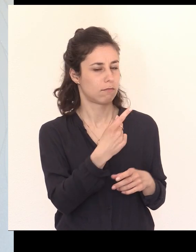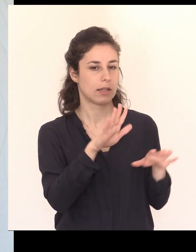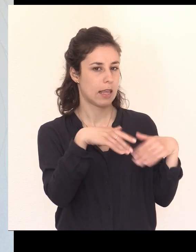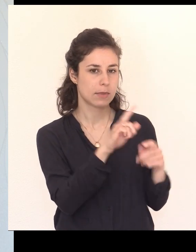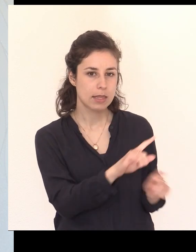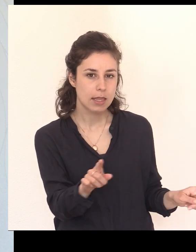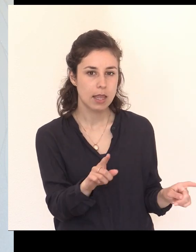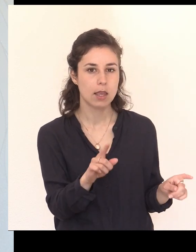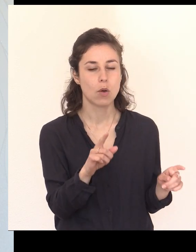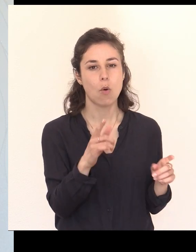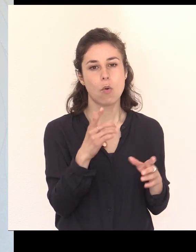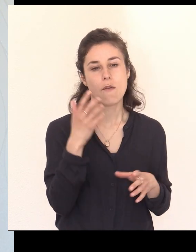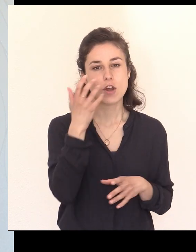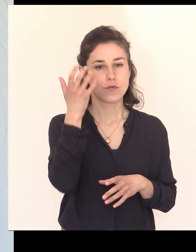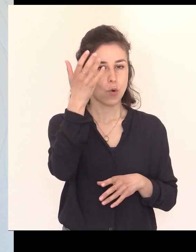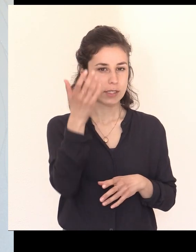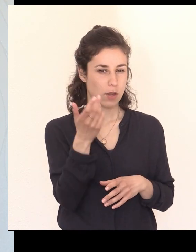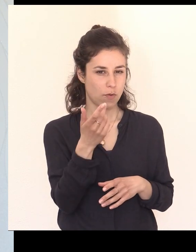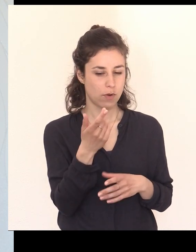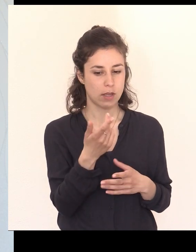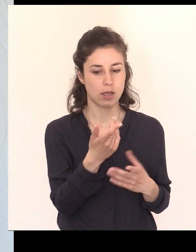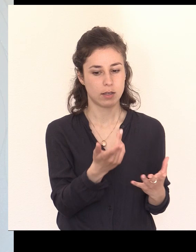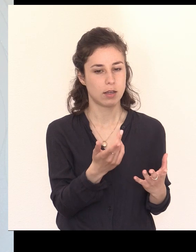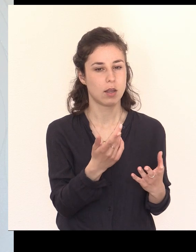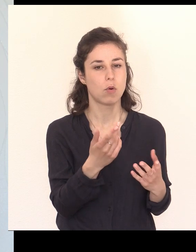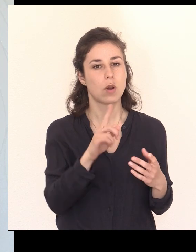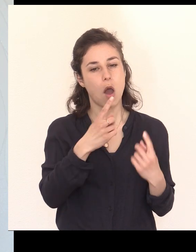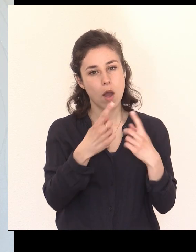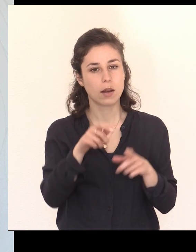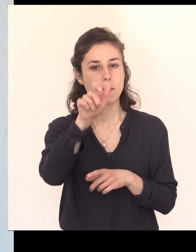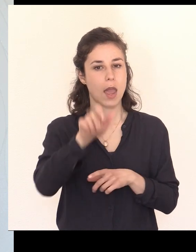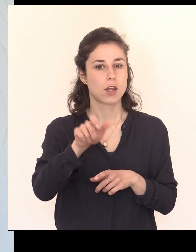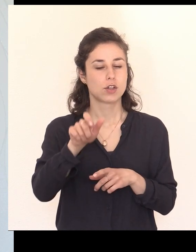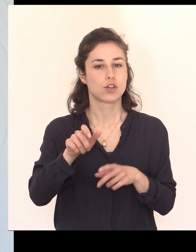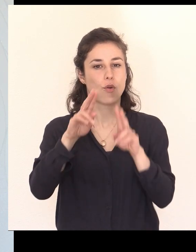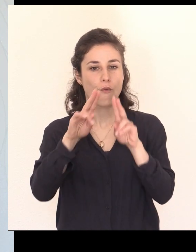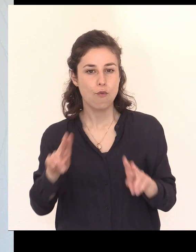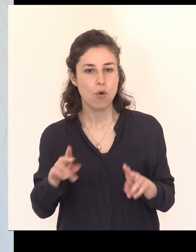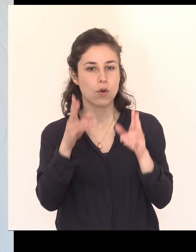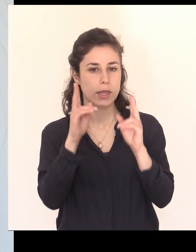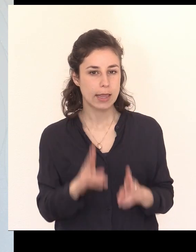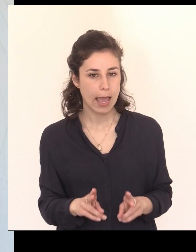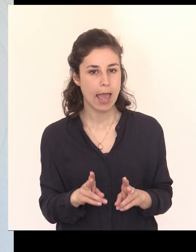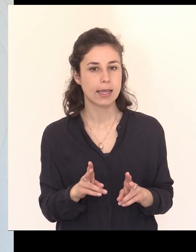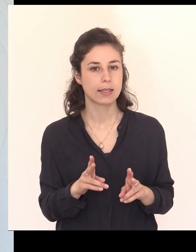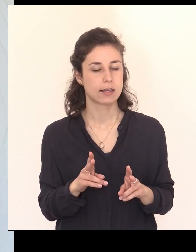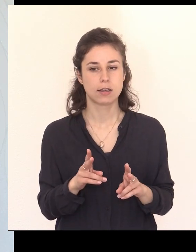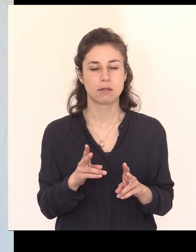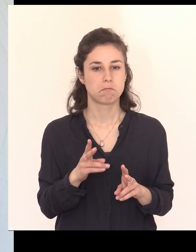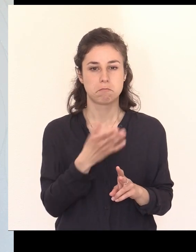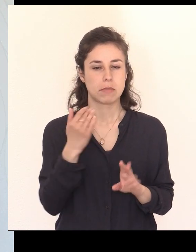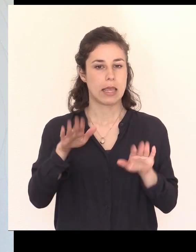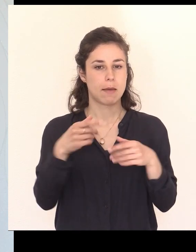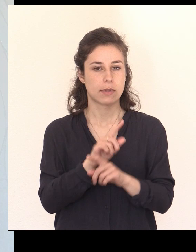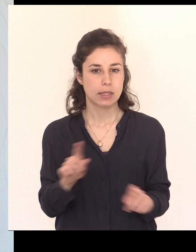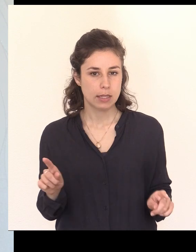Verschwörungstheoretikern, Menschen, die den anderen Menschen die Menschenwürde und das Menschenrecht absprechen,